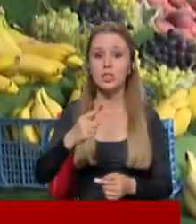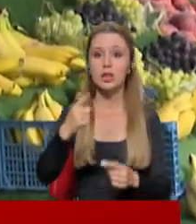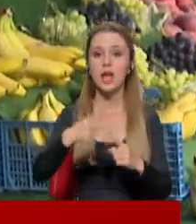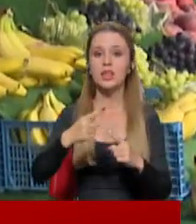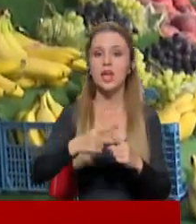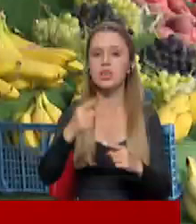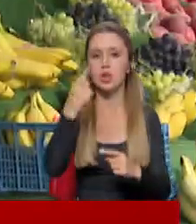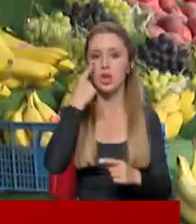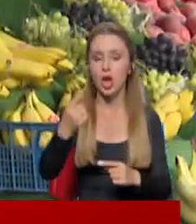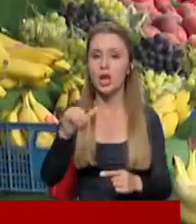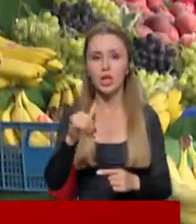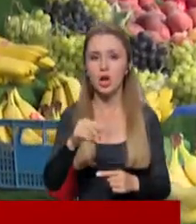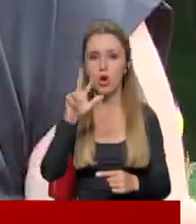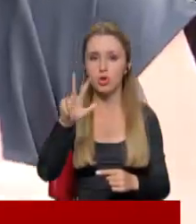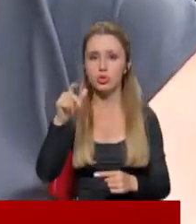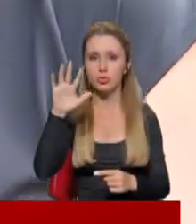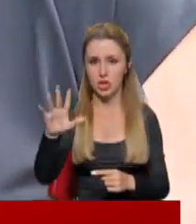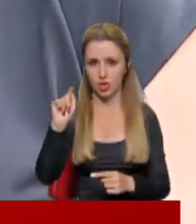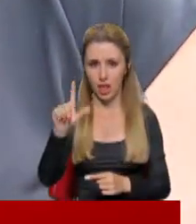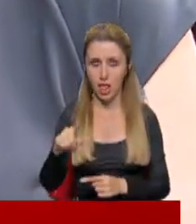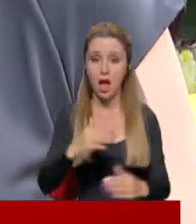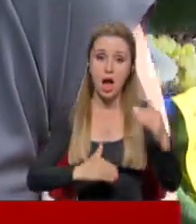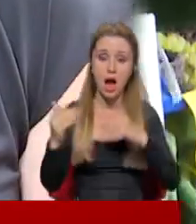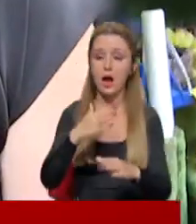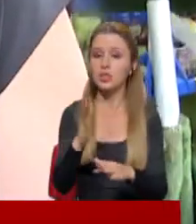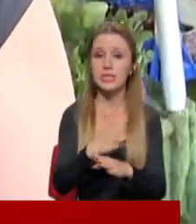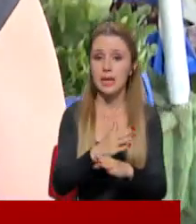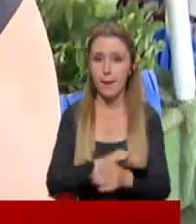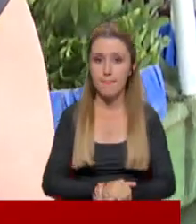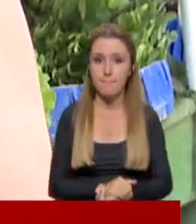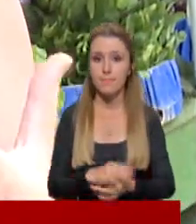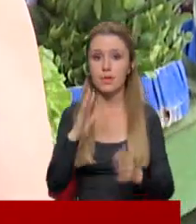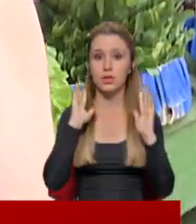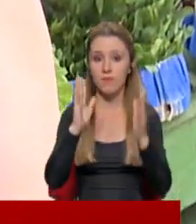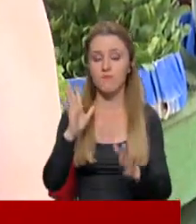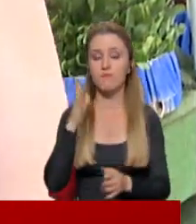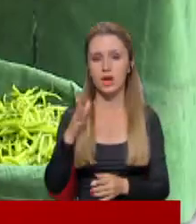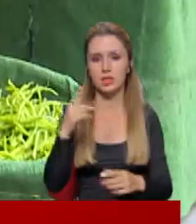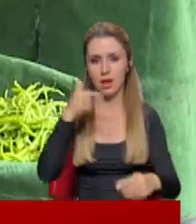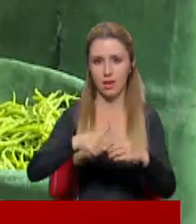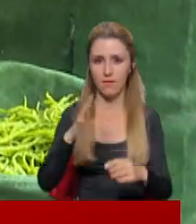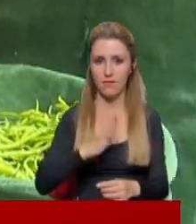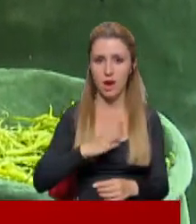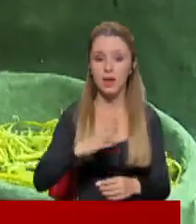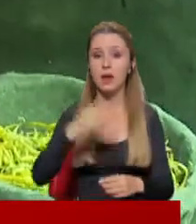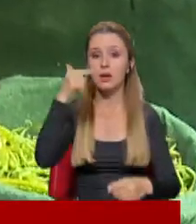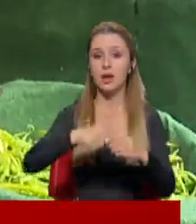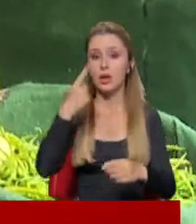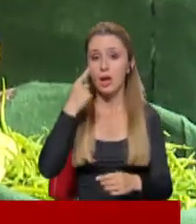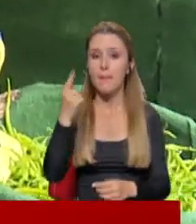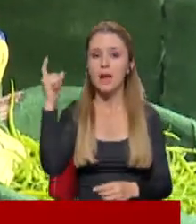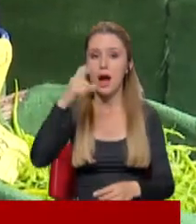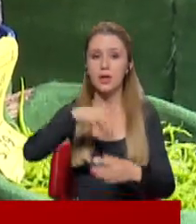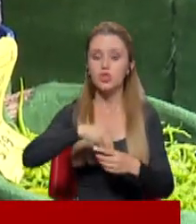soğanın kilogram fiyatı 35 lira bütün bu artışların sebebi ise çoğunlukla akaryakıt Çünkü akaryakıta